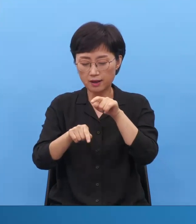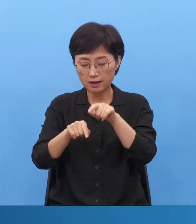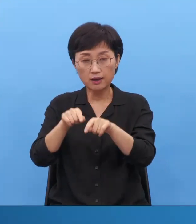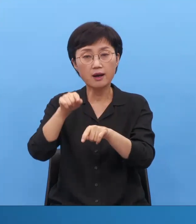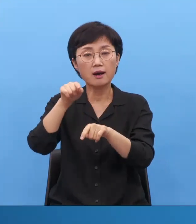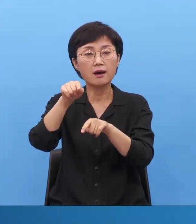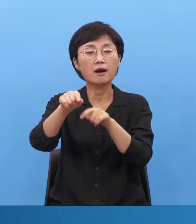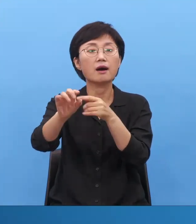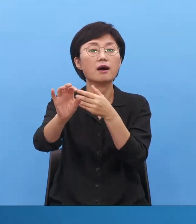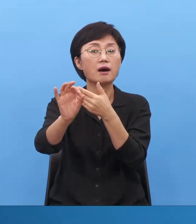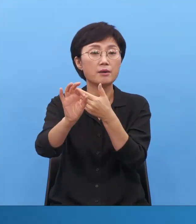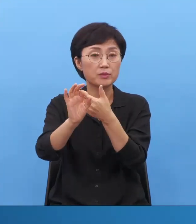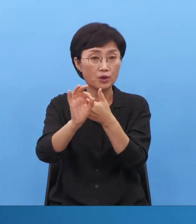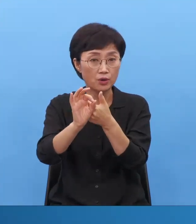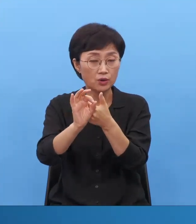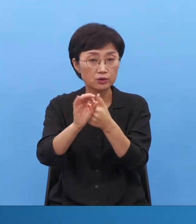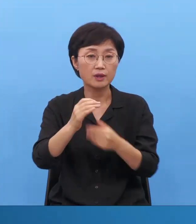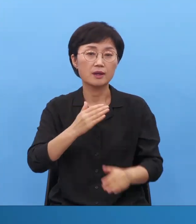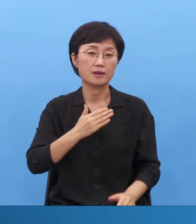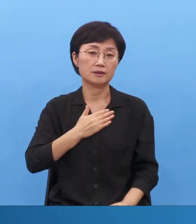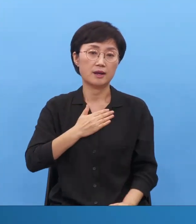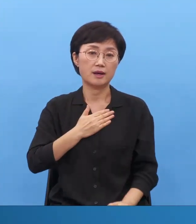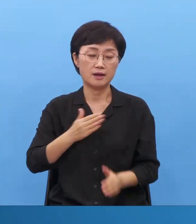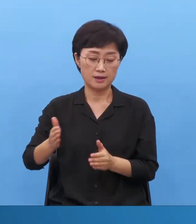믿고 나가면